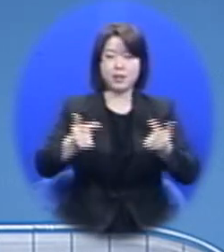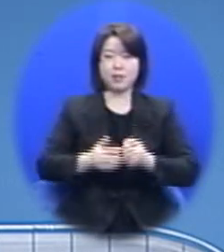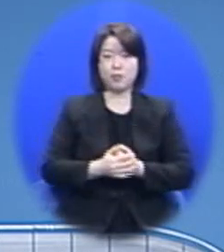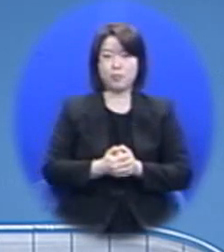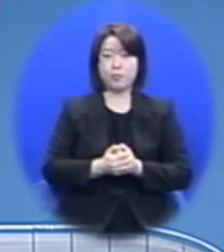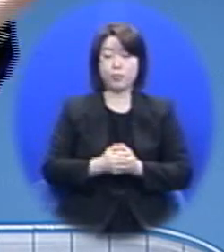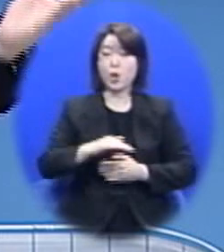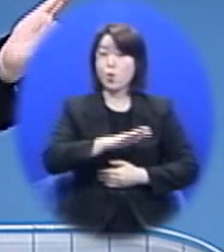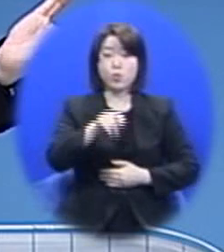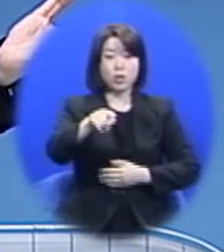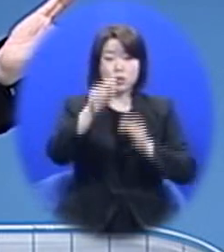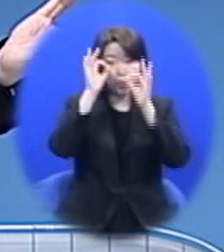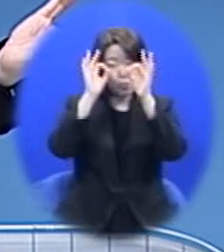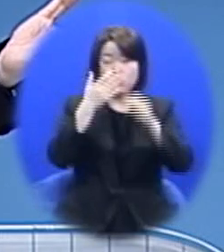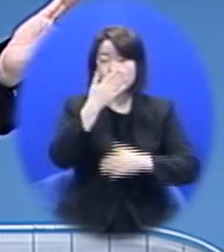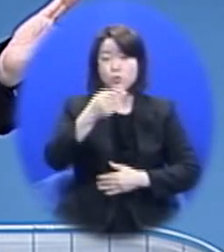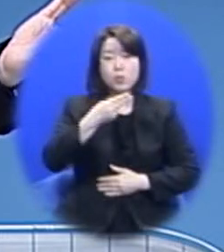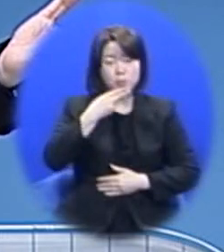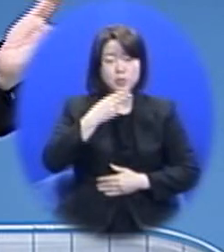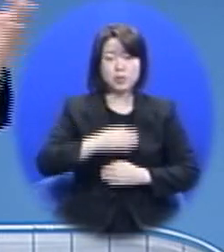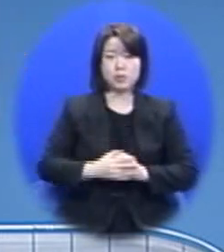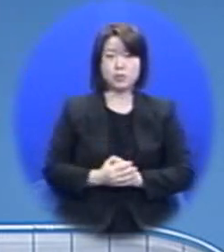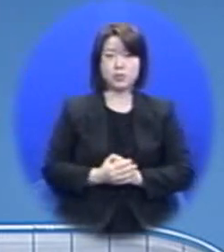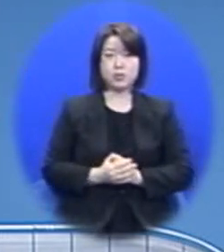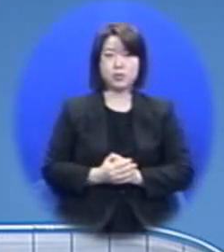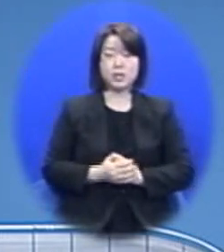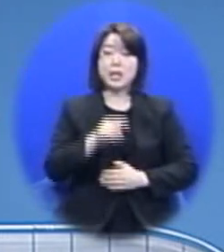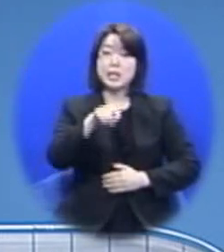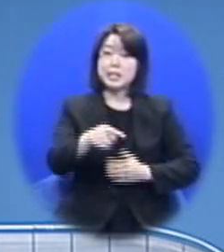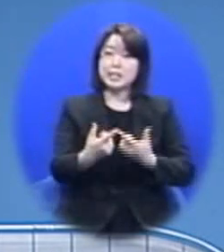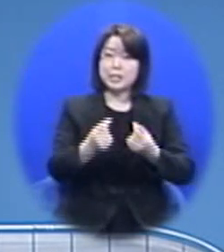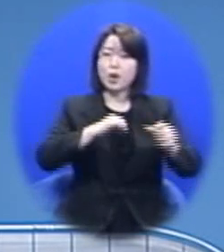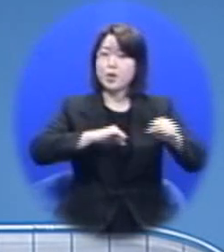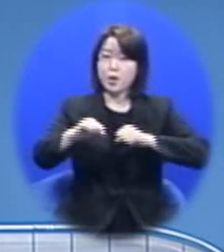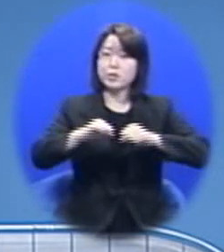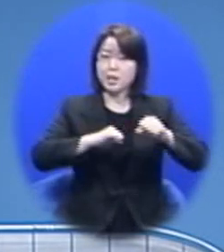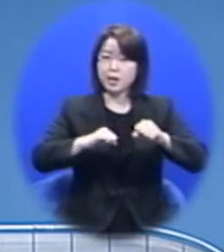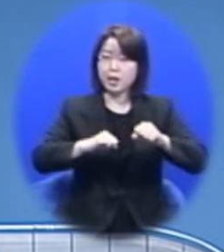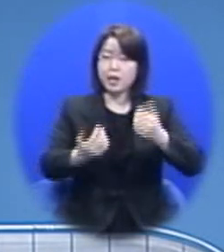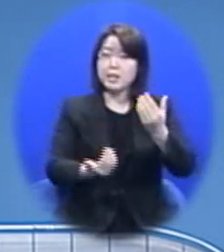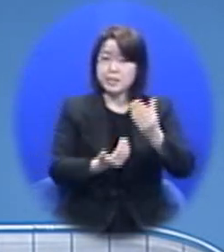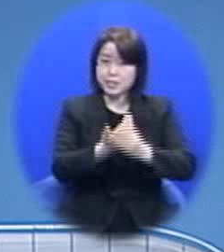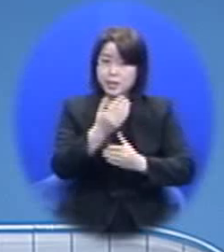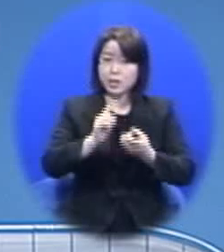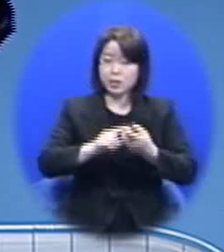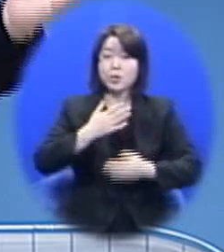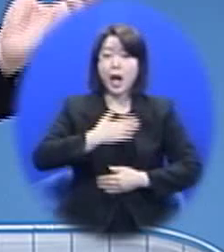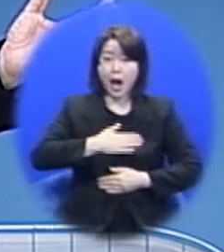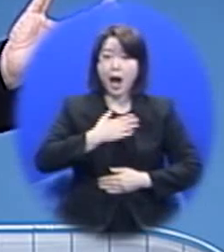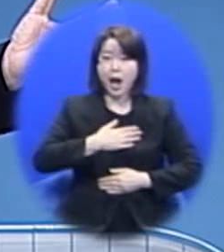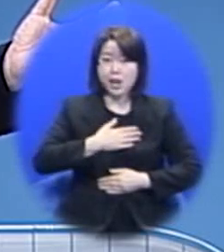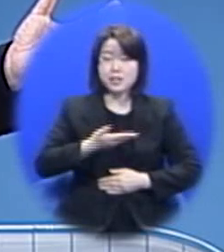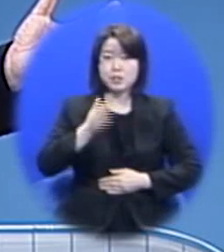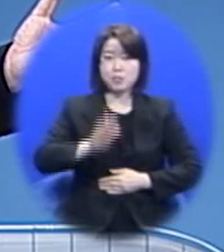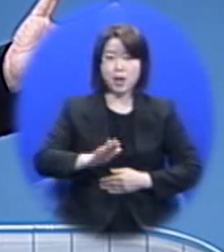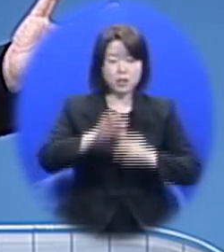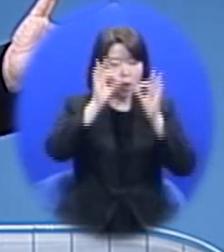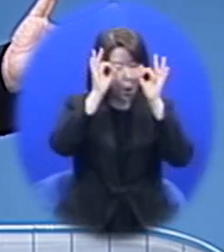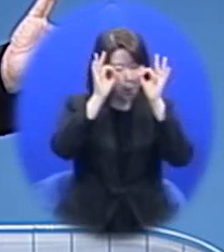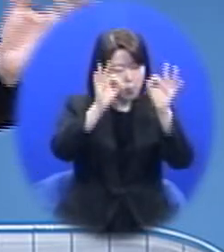거예요. 우리가 그걸 볼 수가 없다는 거예요. 그런 역사가 일어나는 것은 알지만 우리가 그걸 보는 것은